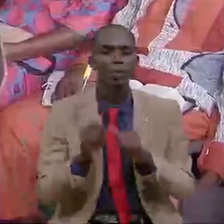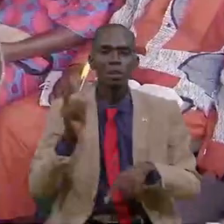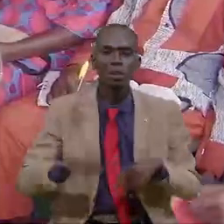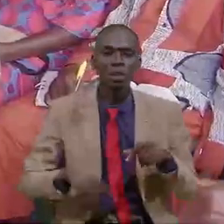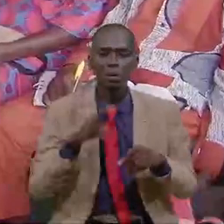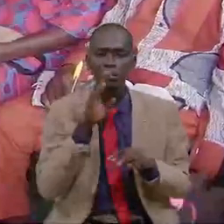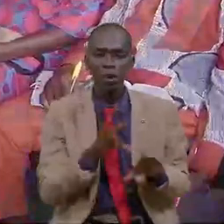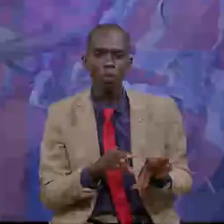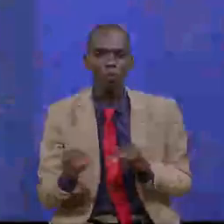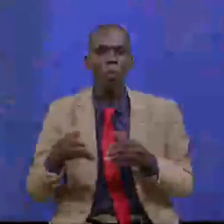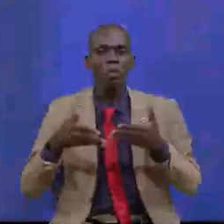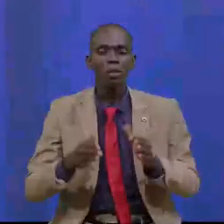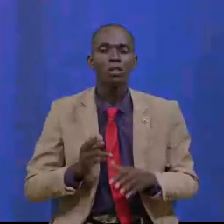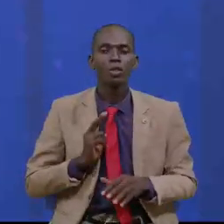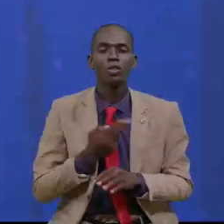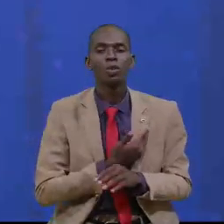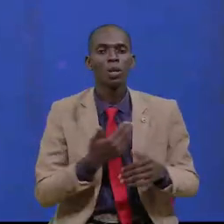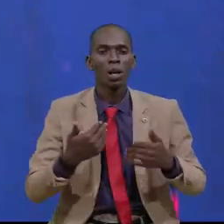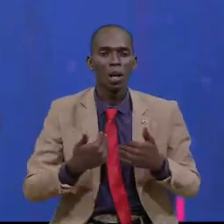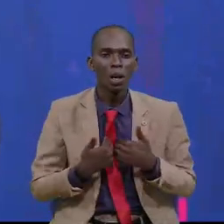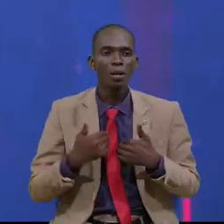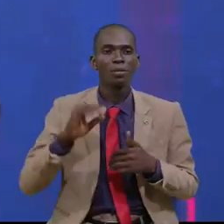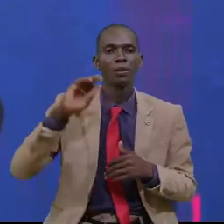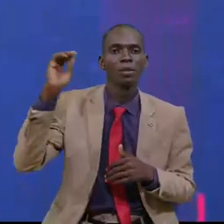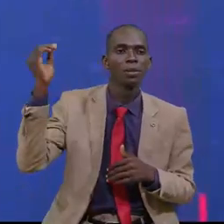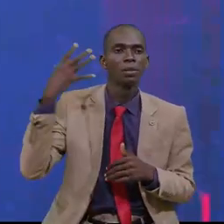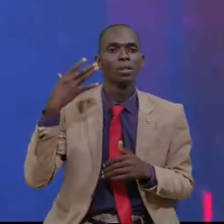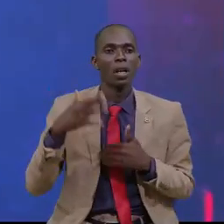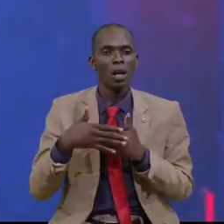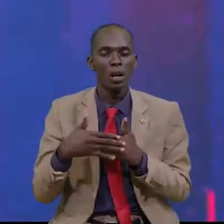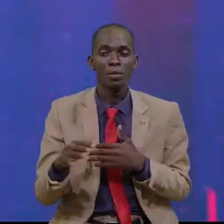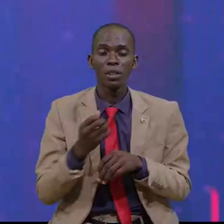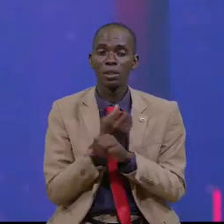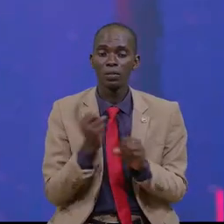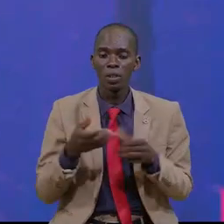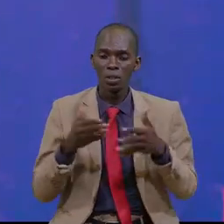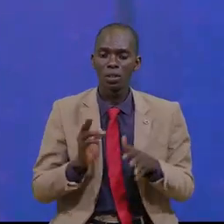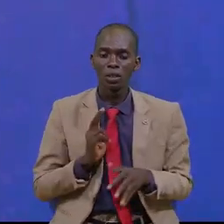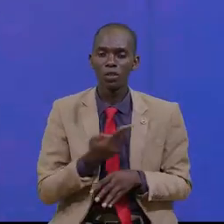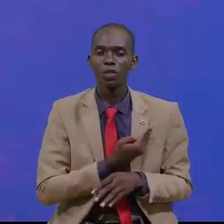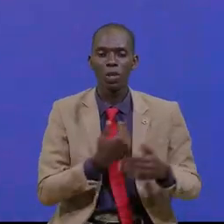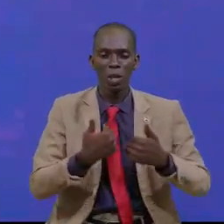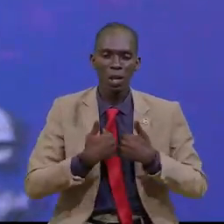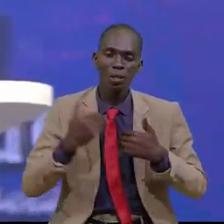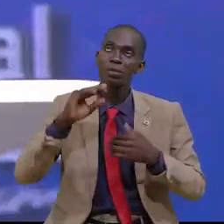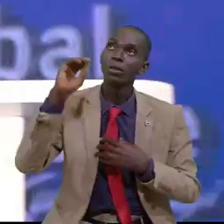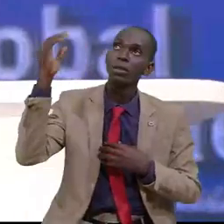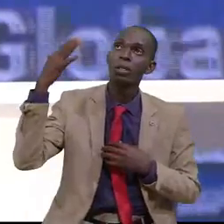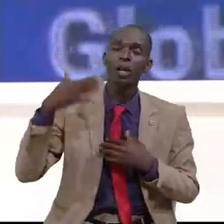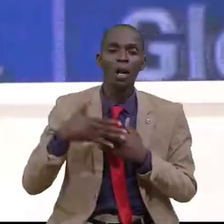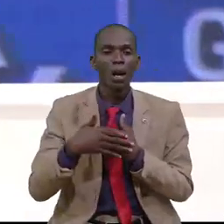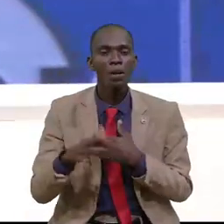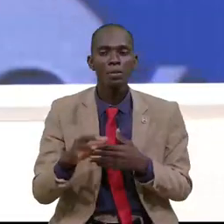montrons notre reconnaissance en rendant à Dieu un culte qui nous soit agréable. Après le salut, rendons grâce à